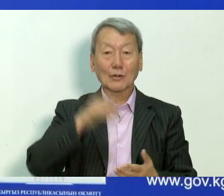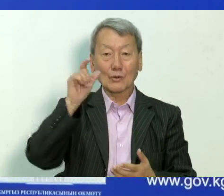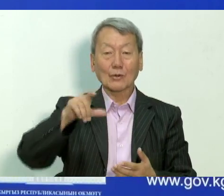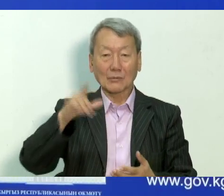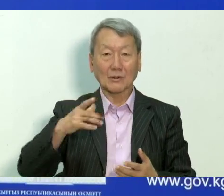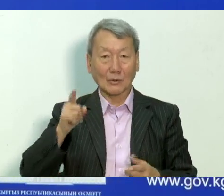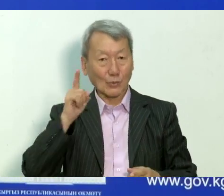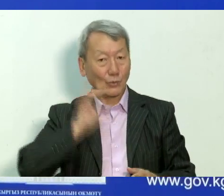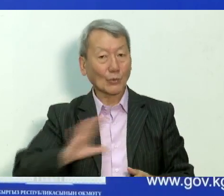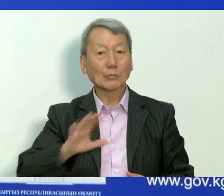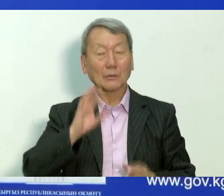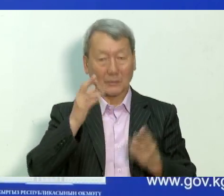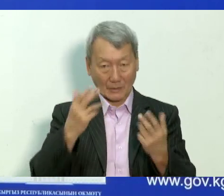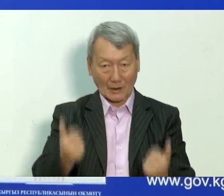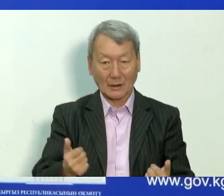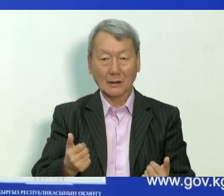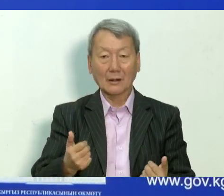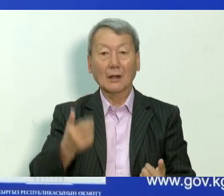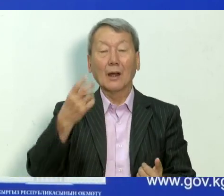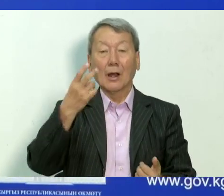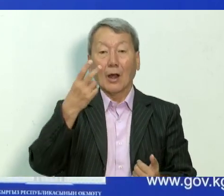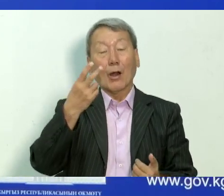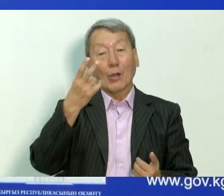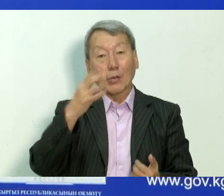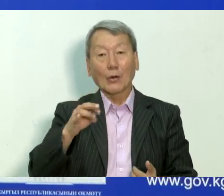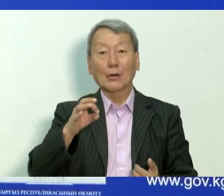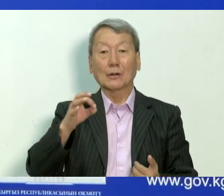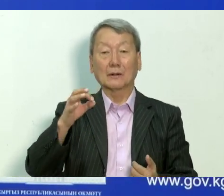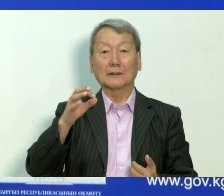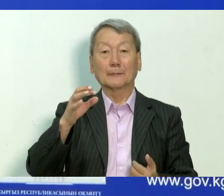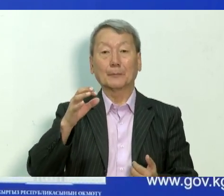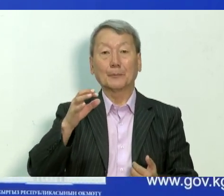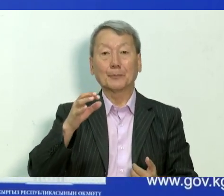үчүн ыңгайсыз. Экинчиден, бир топ